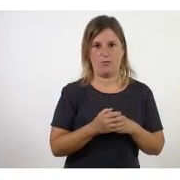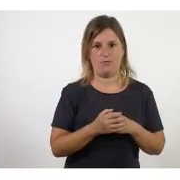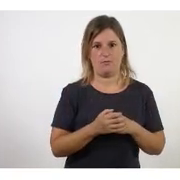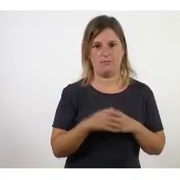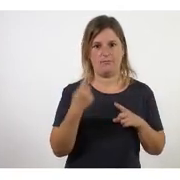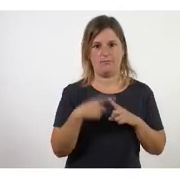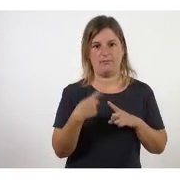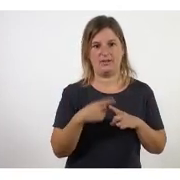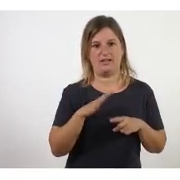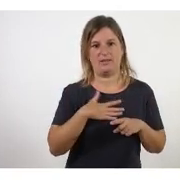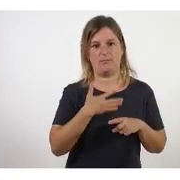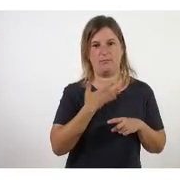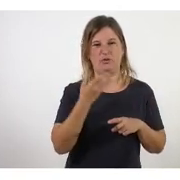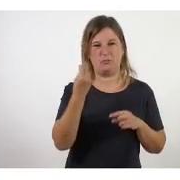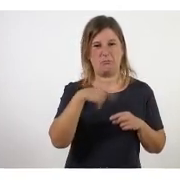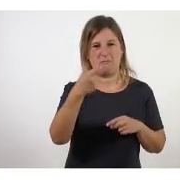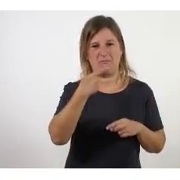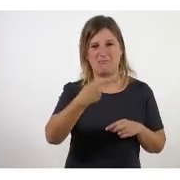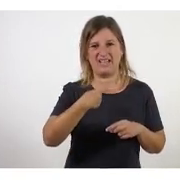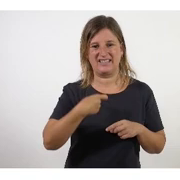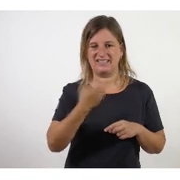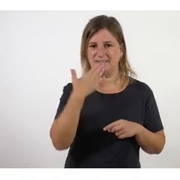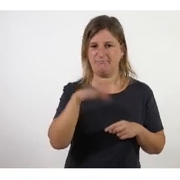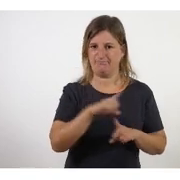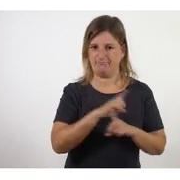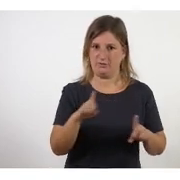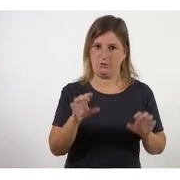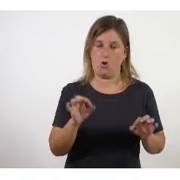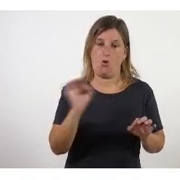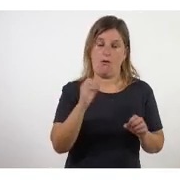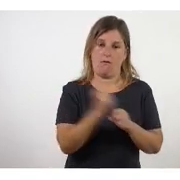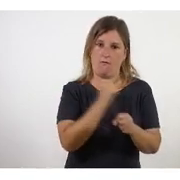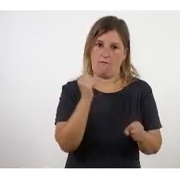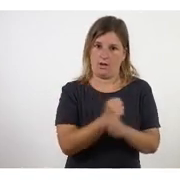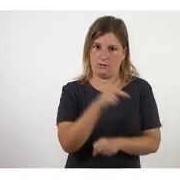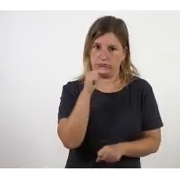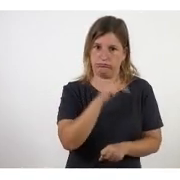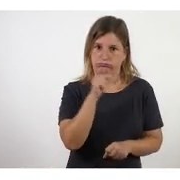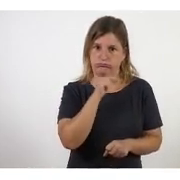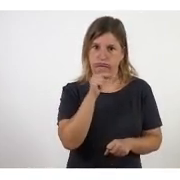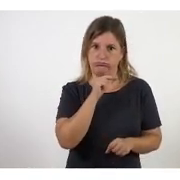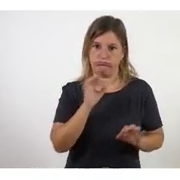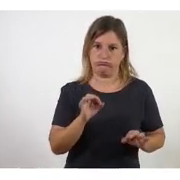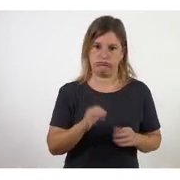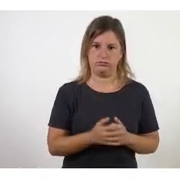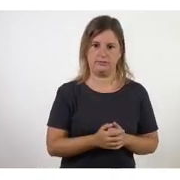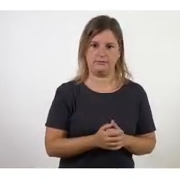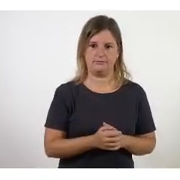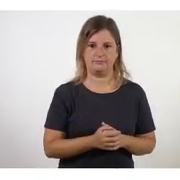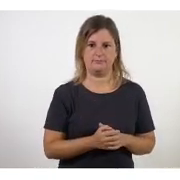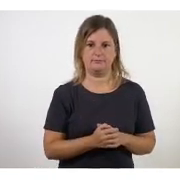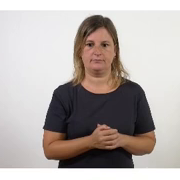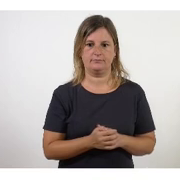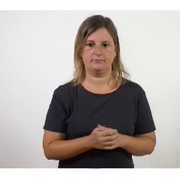app no t'ho deixarà fer. O tindràs molta feina que si poguessis fer un mixing com estàs